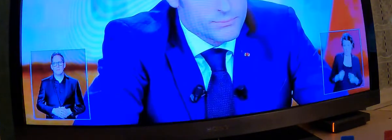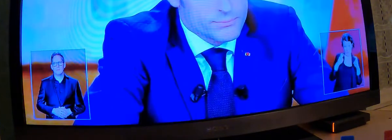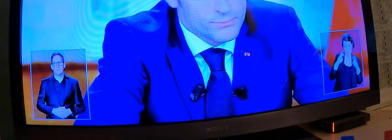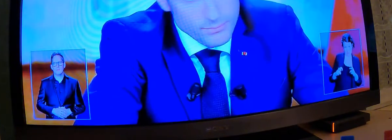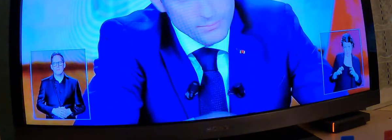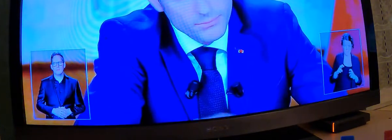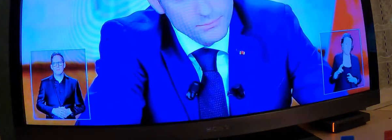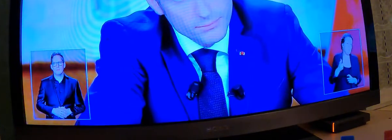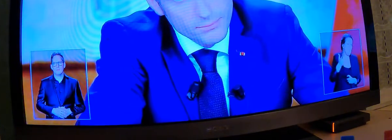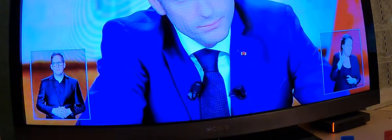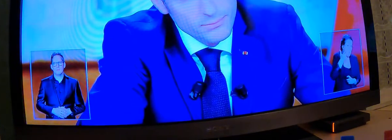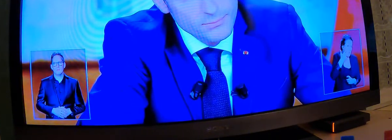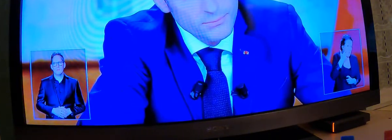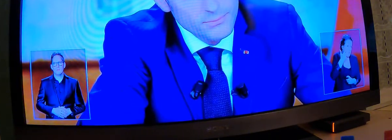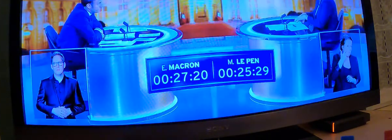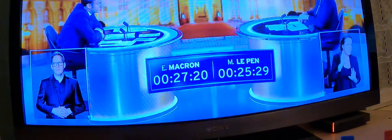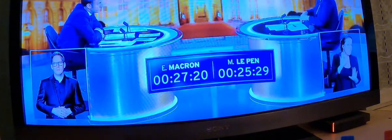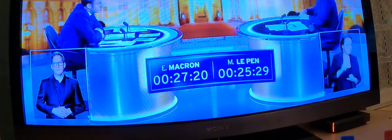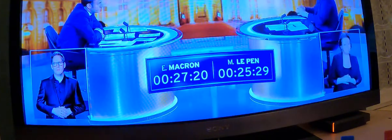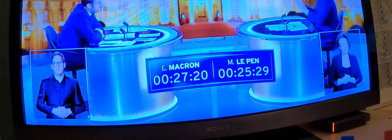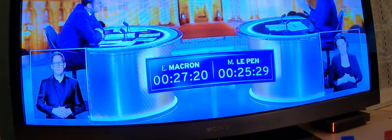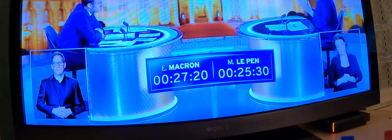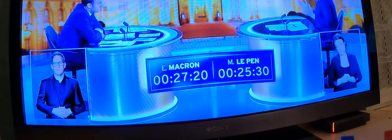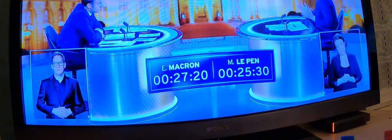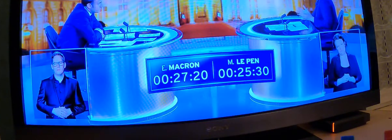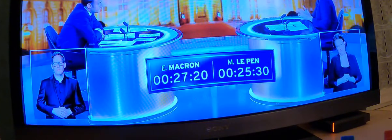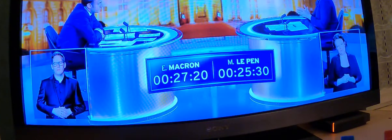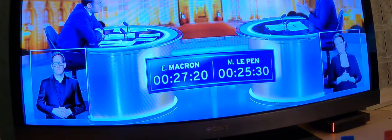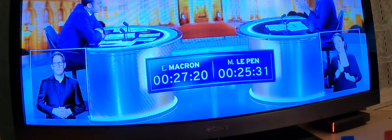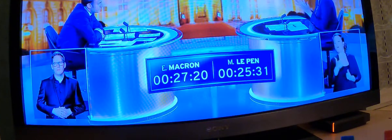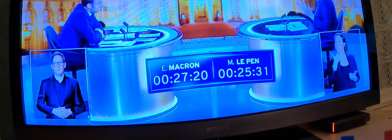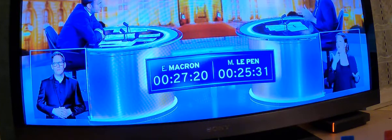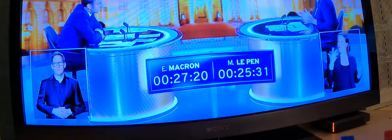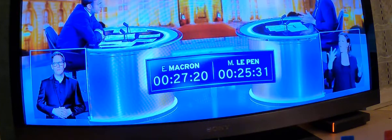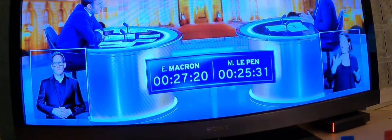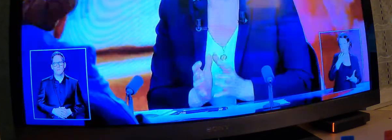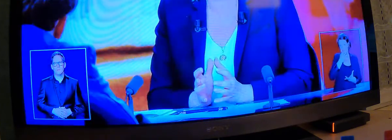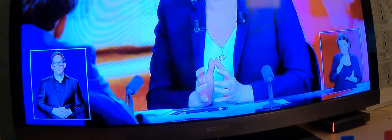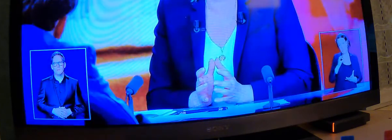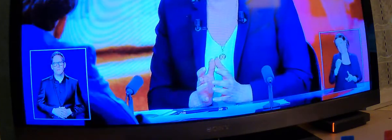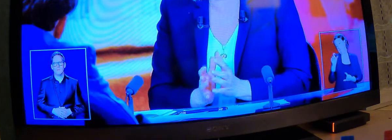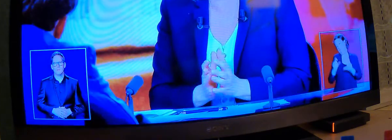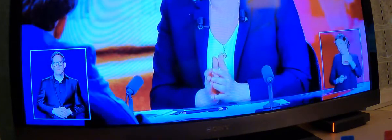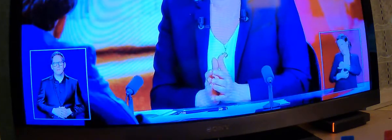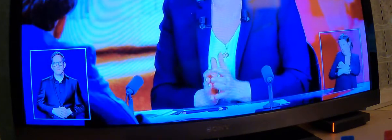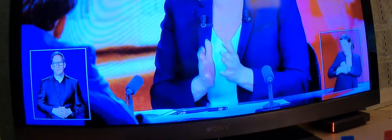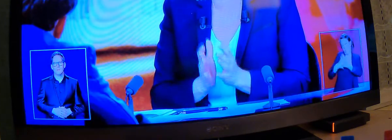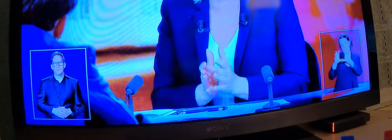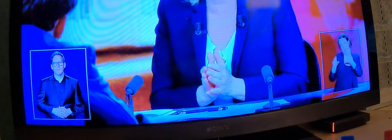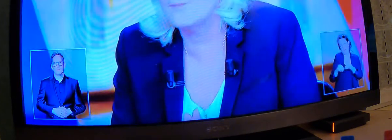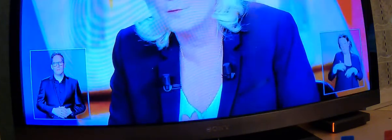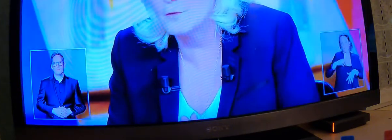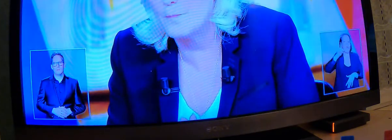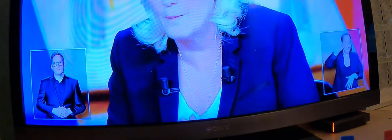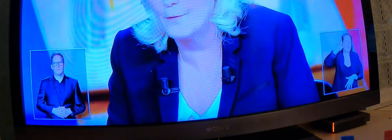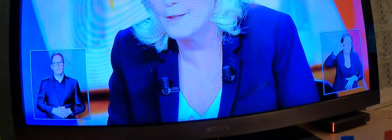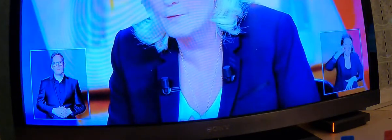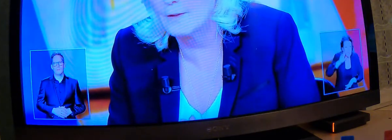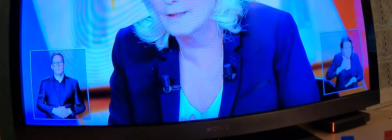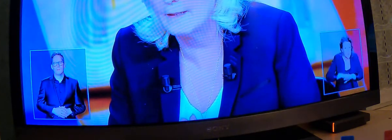dubitatif. Vous nous expliquez que vous avez fait beaucoup d'efforts pour les plus modestes, etc. Moi, ce que je vois, c'est qu'il y a 400 000